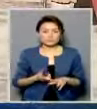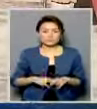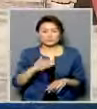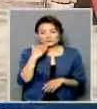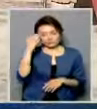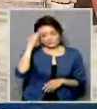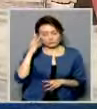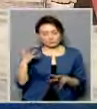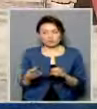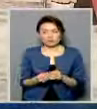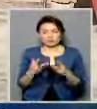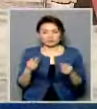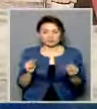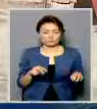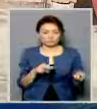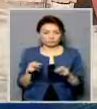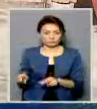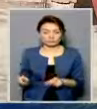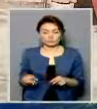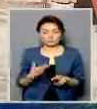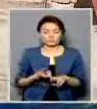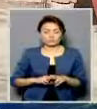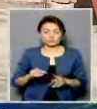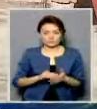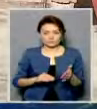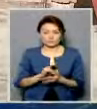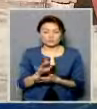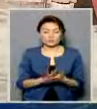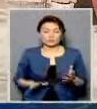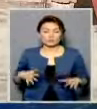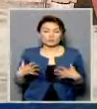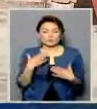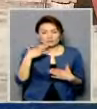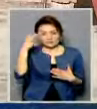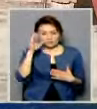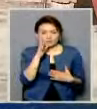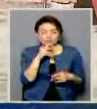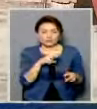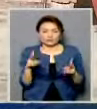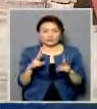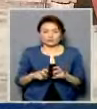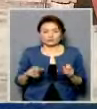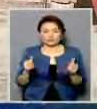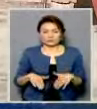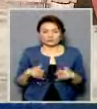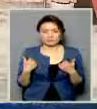летнему сезону, к сезону дня можно продлить. Опять же, после подготовки к летнему сезону мы рассмотрим